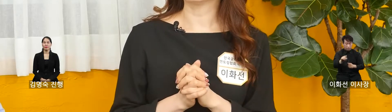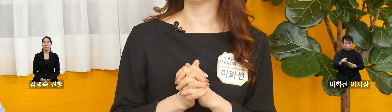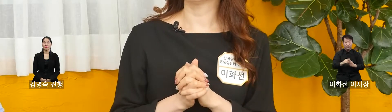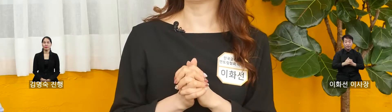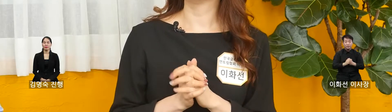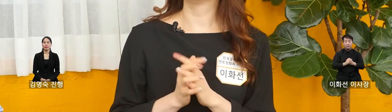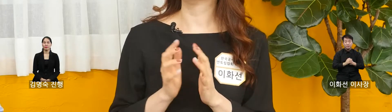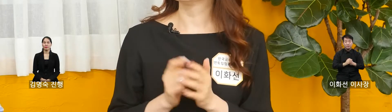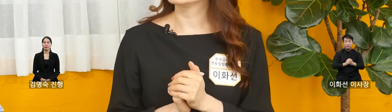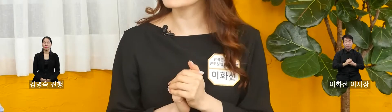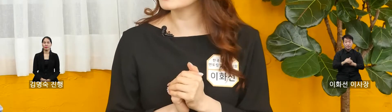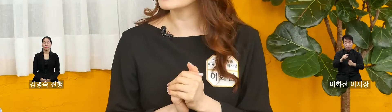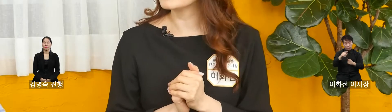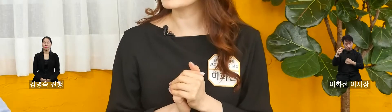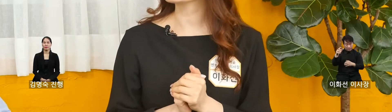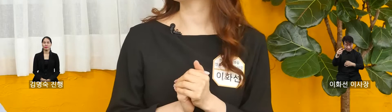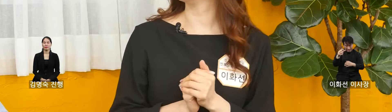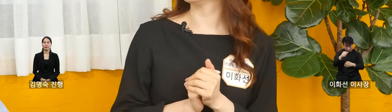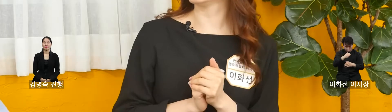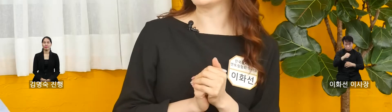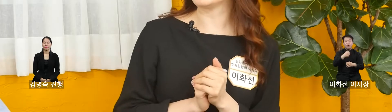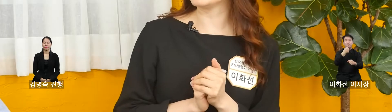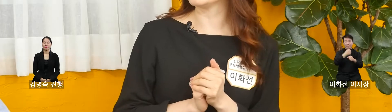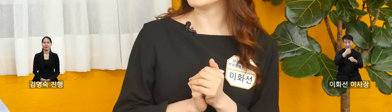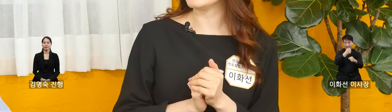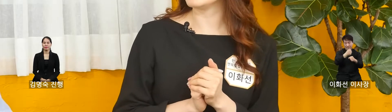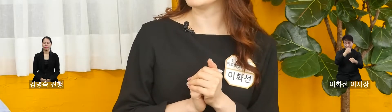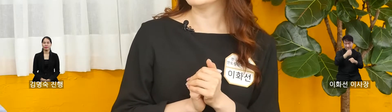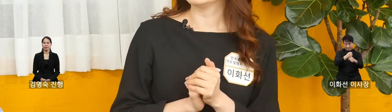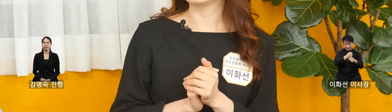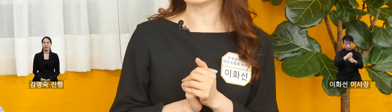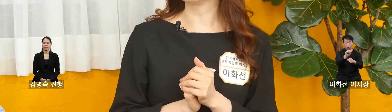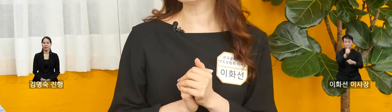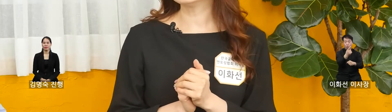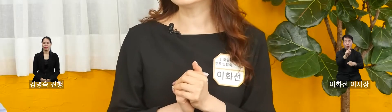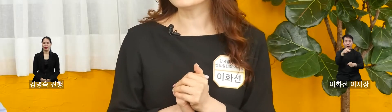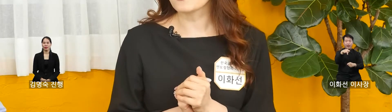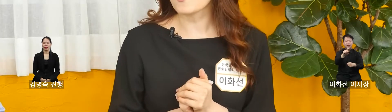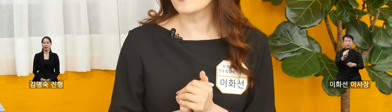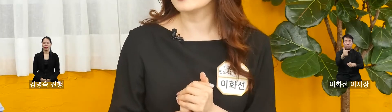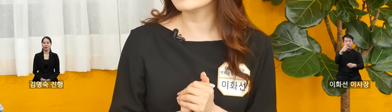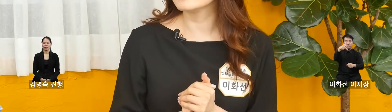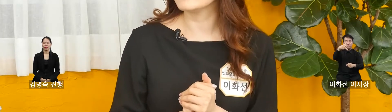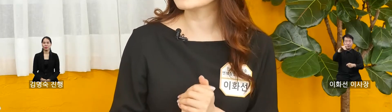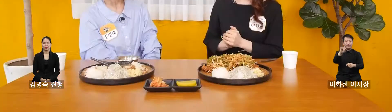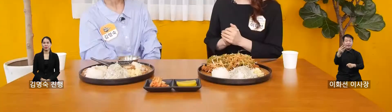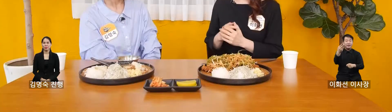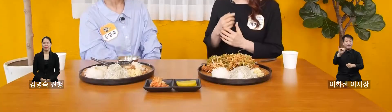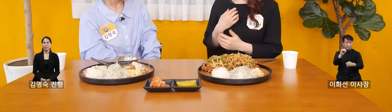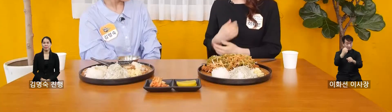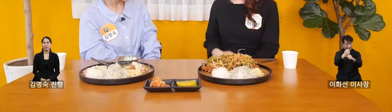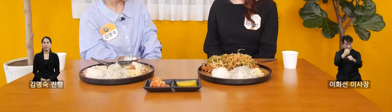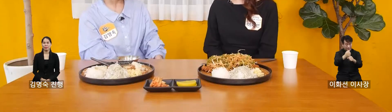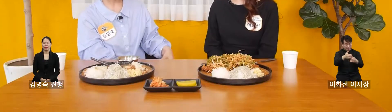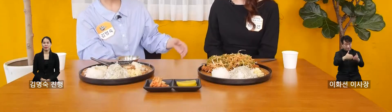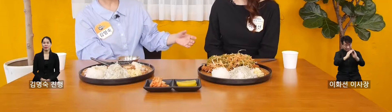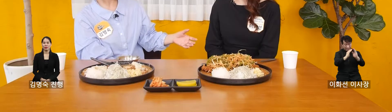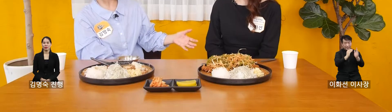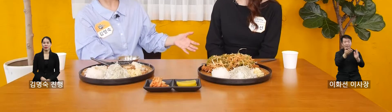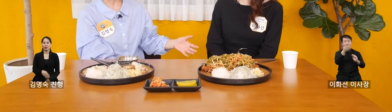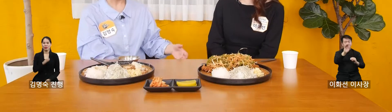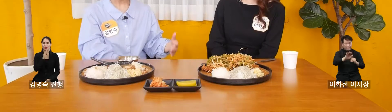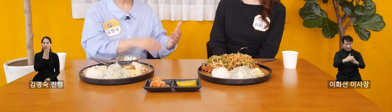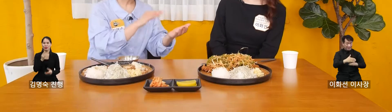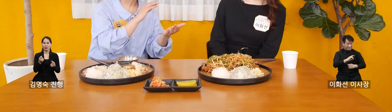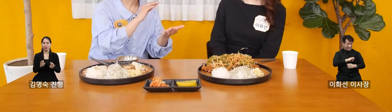부분들로 만들어진 브랜드로 화성 캘리를 만들었는데 아. 단순히 뭐 화선 제 이름 같지만